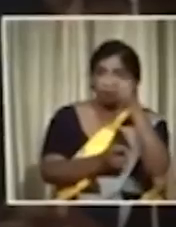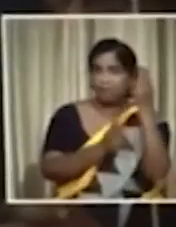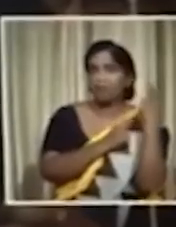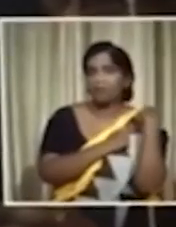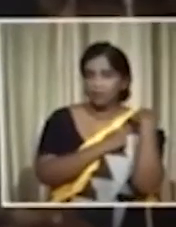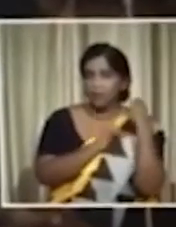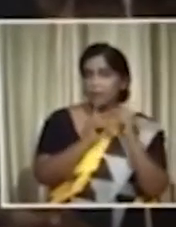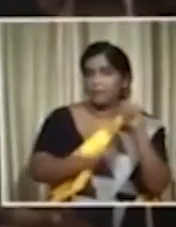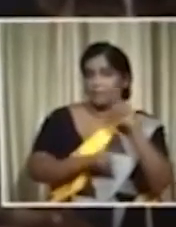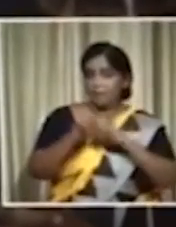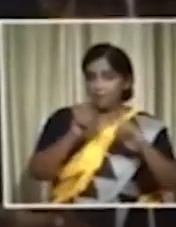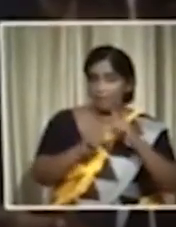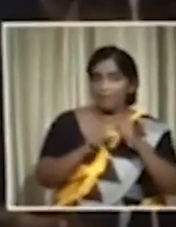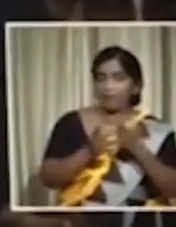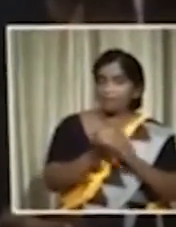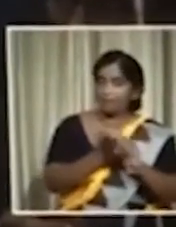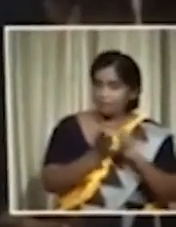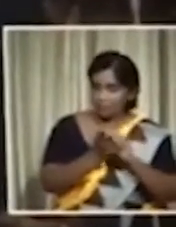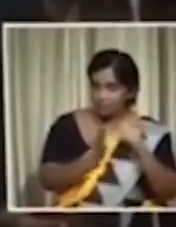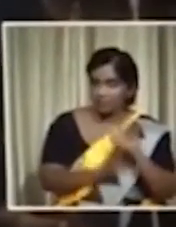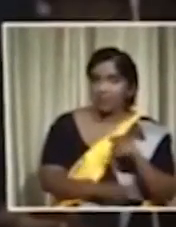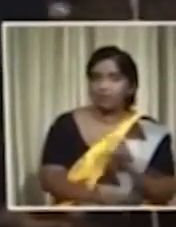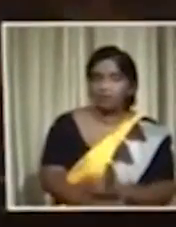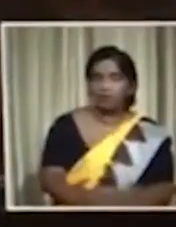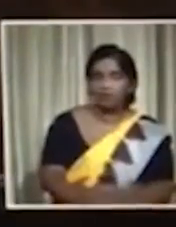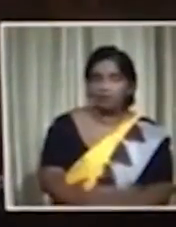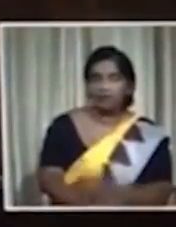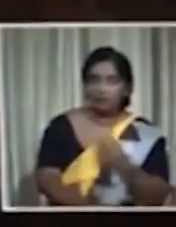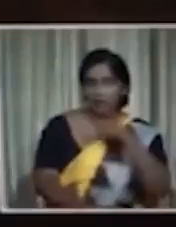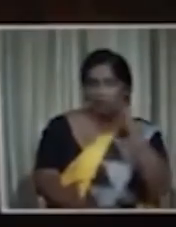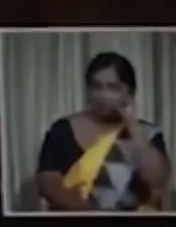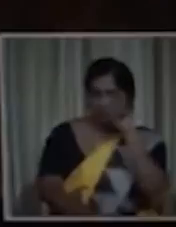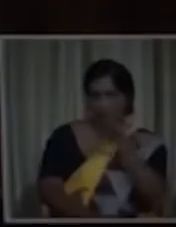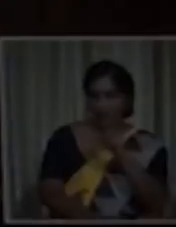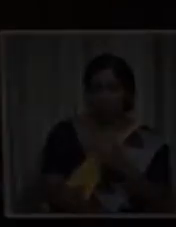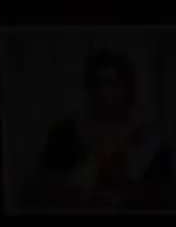පාර්ලිමේන්තු වාර්තා කිරීම සඳහා. ඒක ගැන මම සුවල බලන්න ඉන්නත් යන්න එපා. බොහොම සුදී.